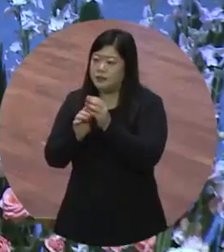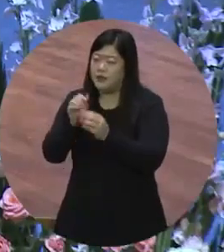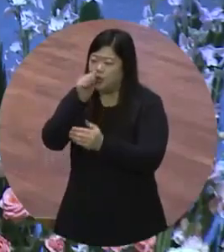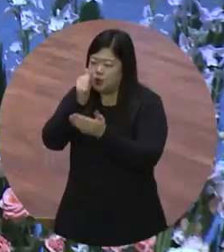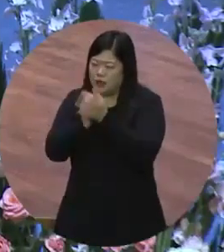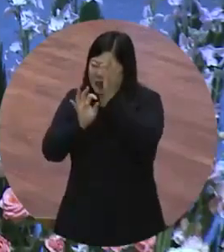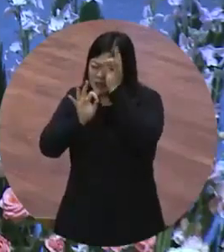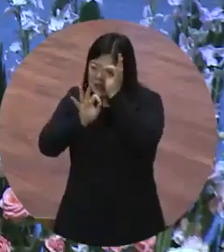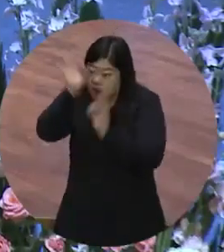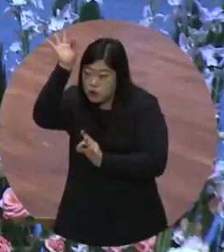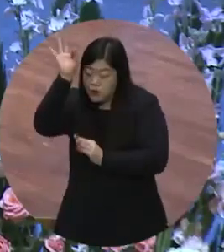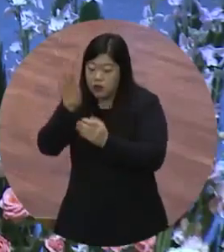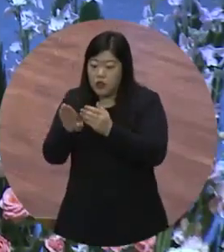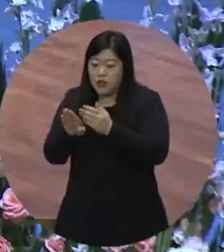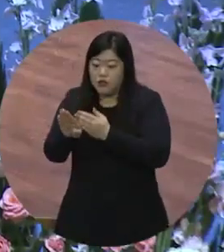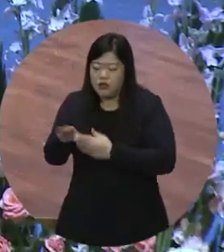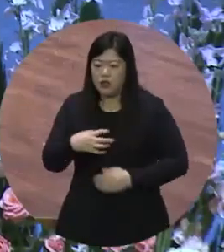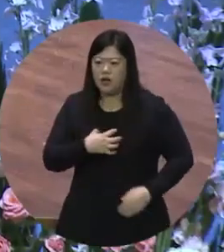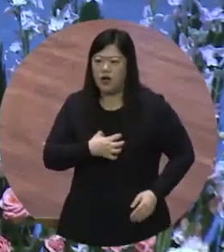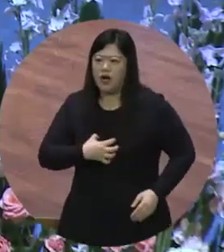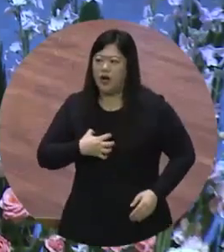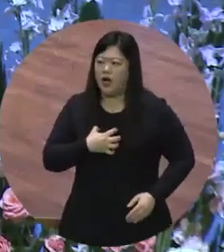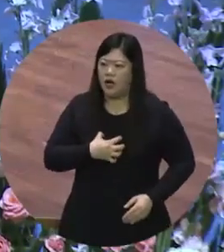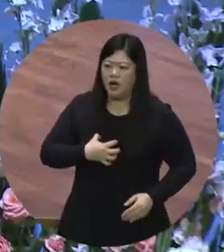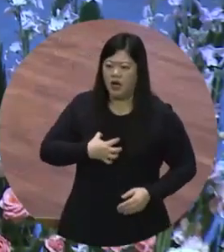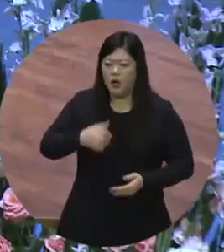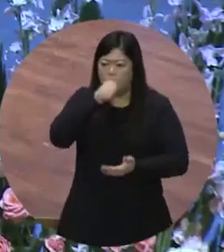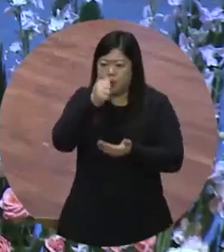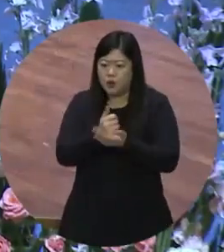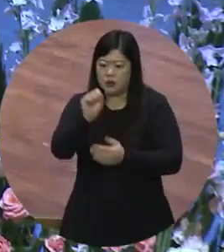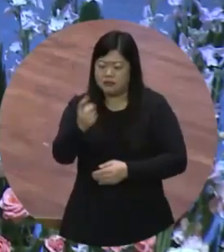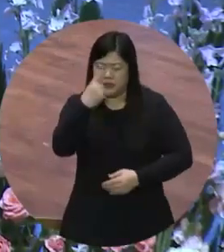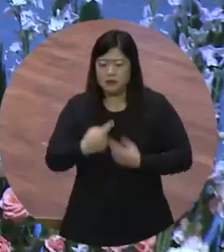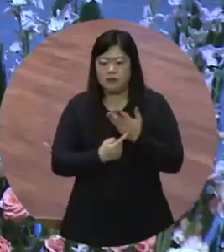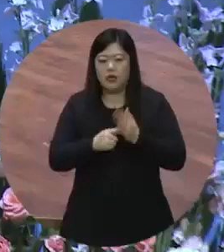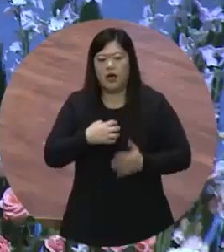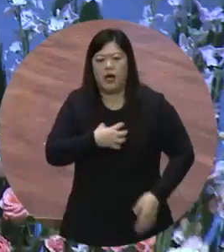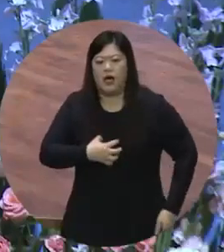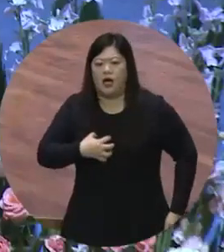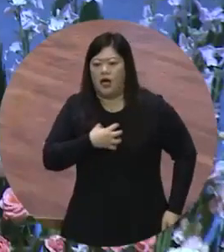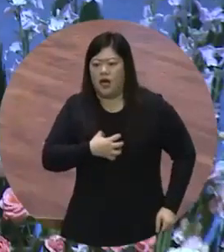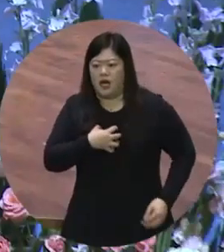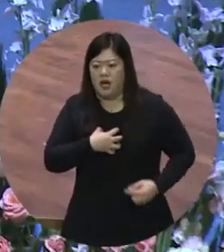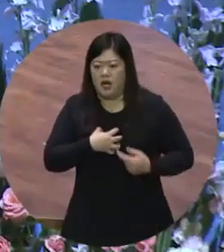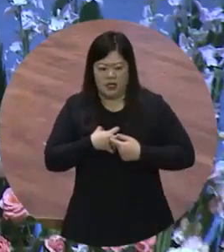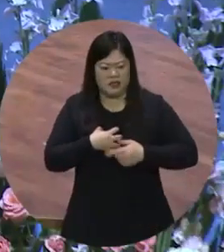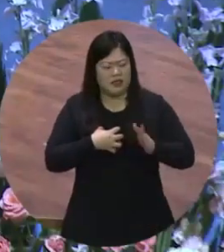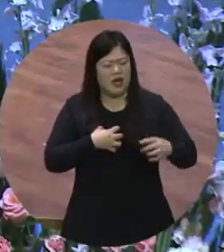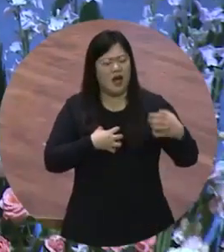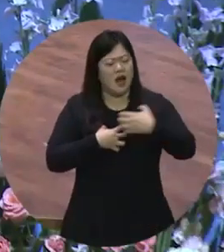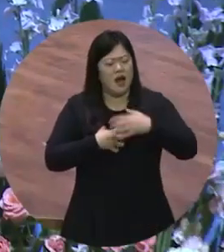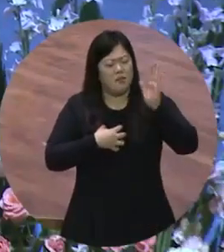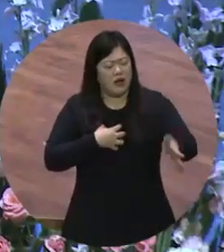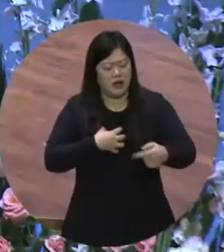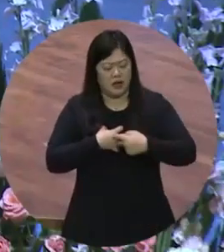하면 영적인 살롬이 필요하다. 평강이 있을지어다. 평강 없어요.